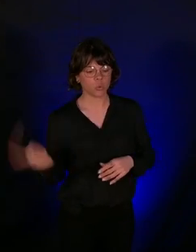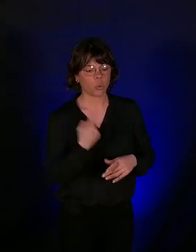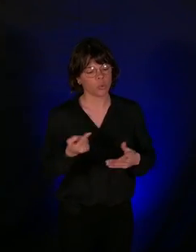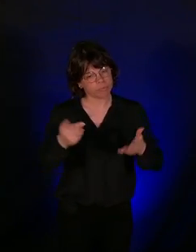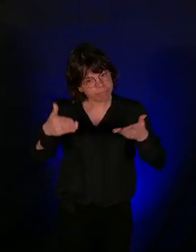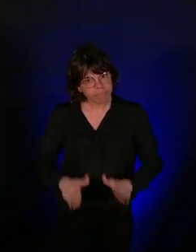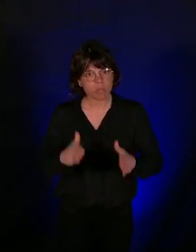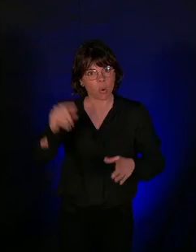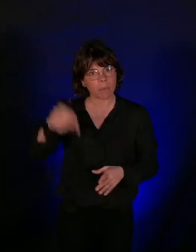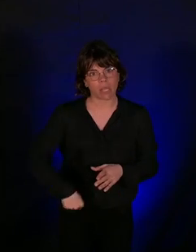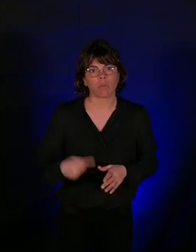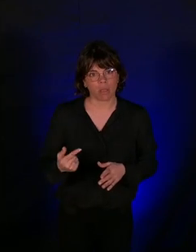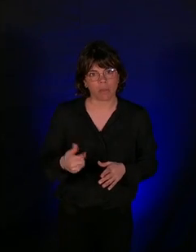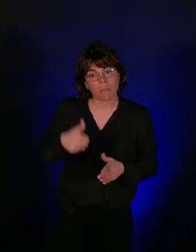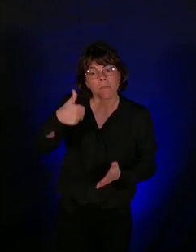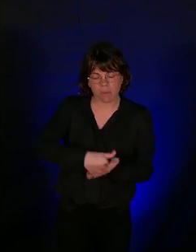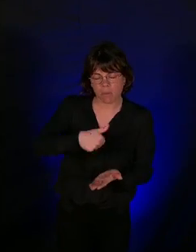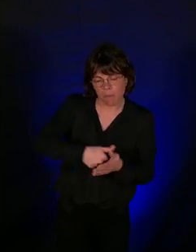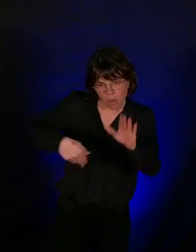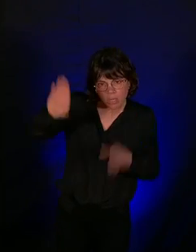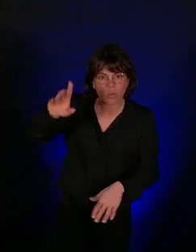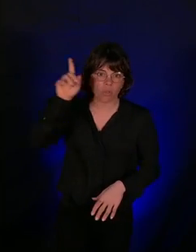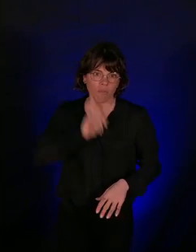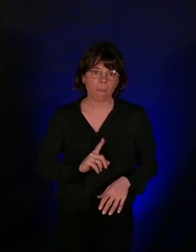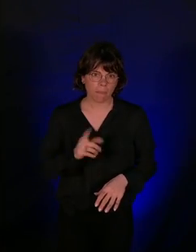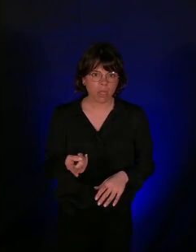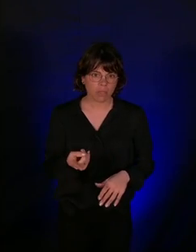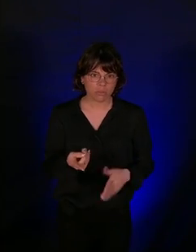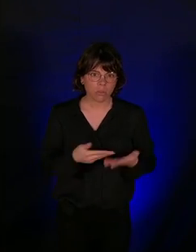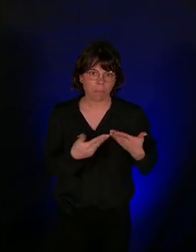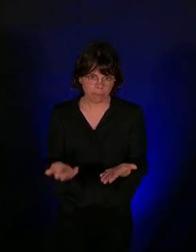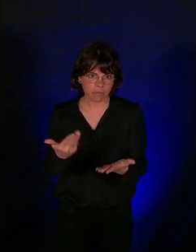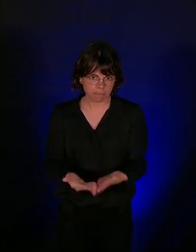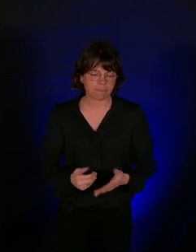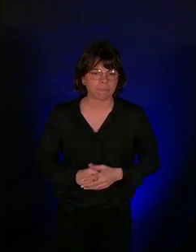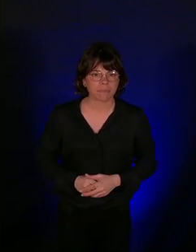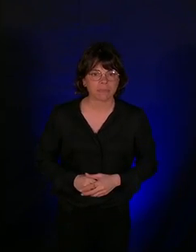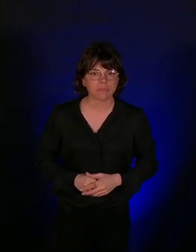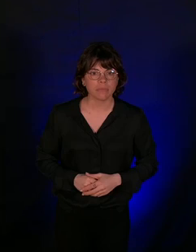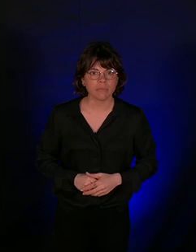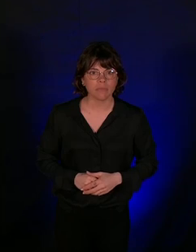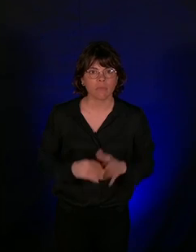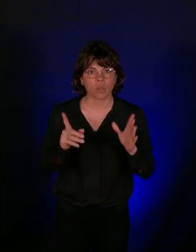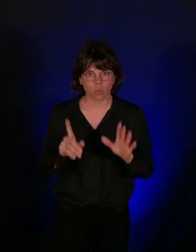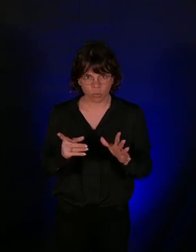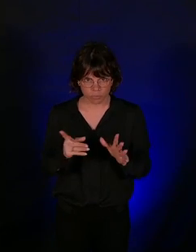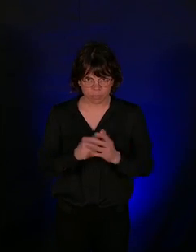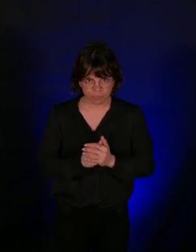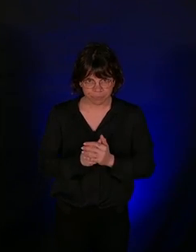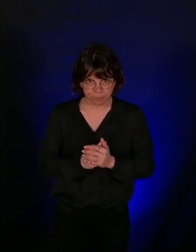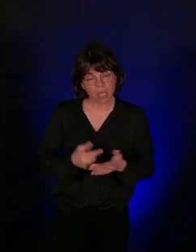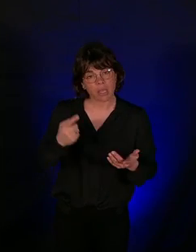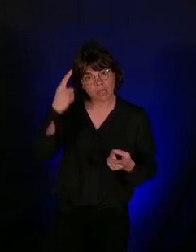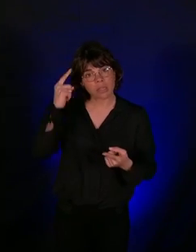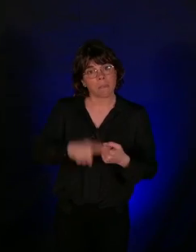obligatoire de présenter au moins la candidature d'une femme dans le cadre des mises à disposition je voudrais en venir maintenant au travail de la